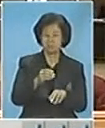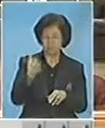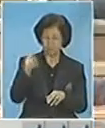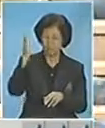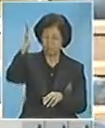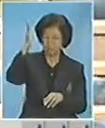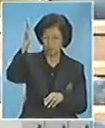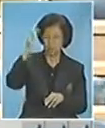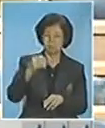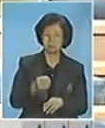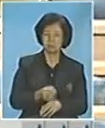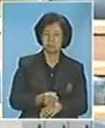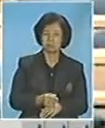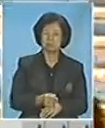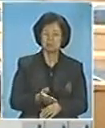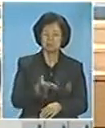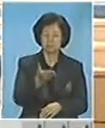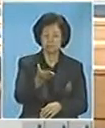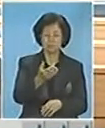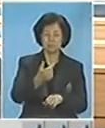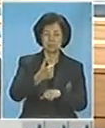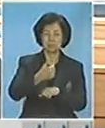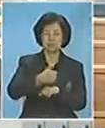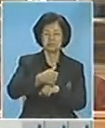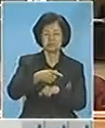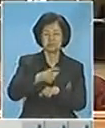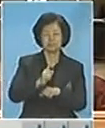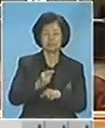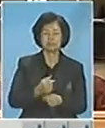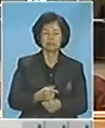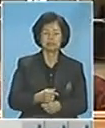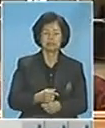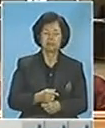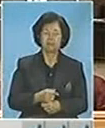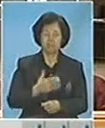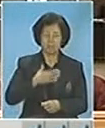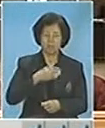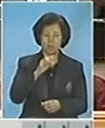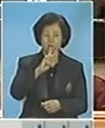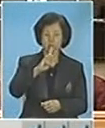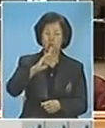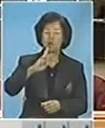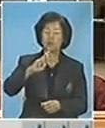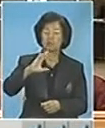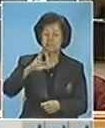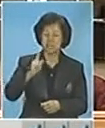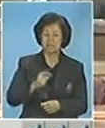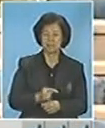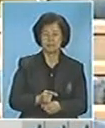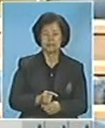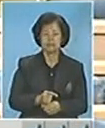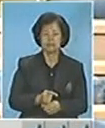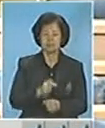านที่เคารพครับกระผมวรชัยเหมะเพื่อไทยสมุทรปราการครับท่านประธาน